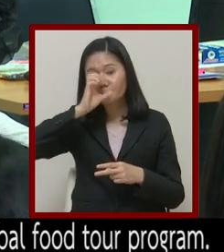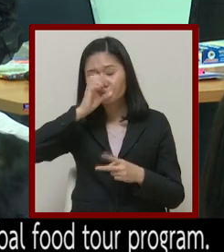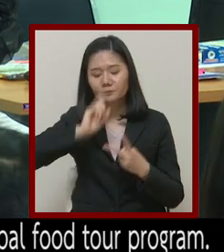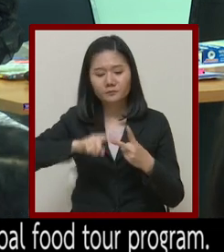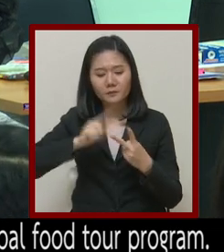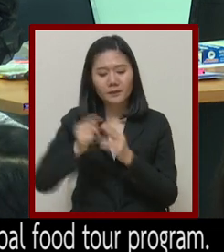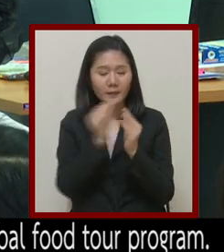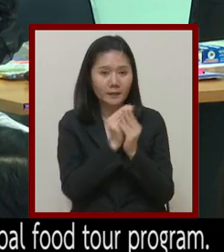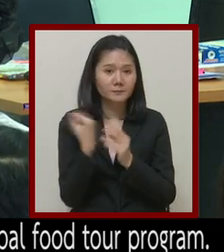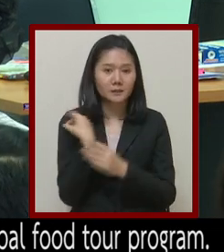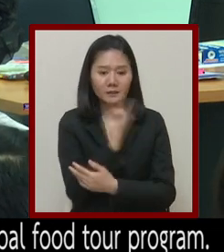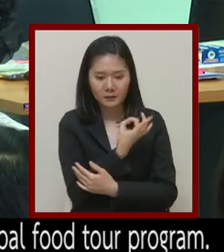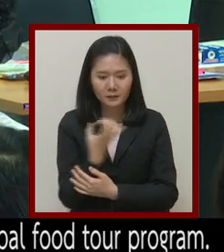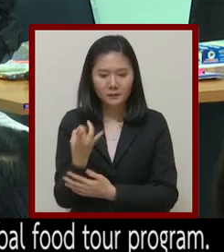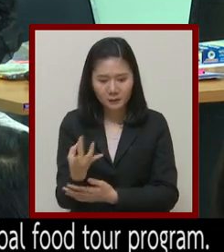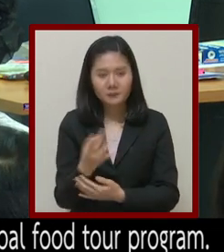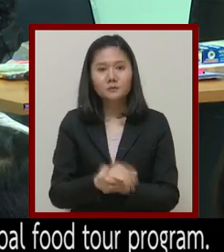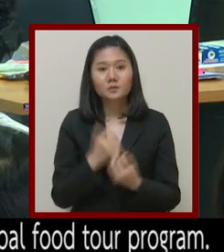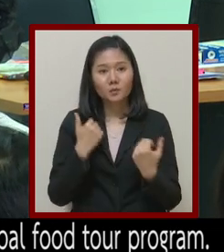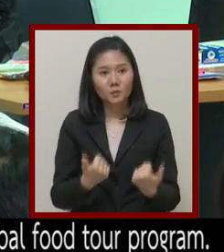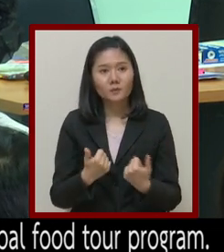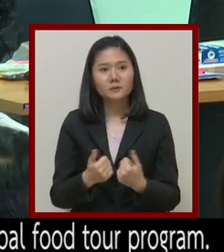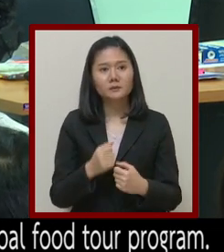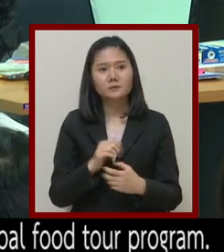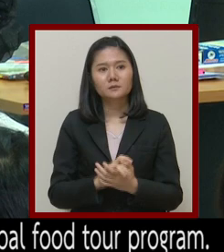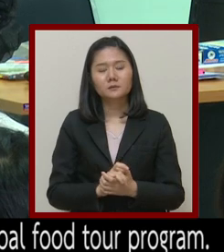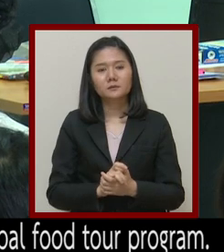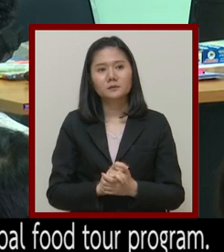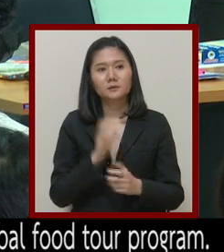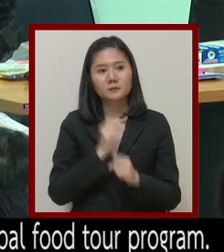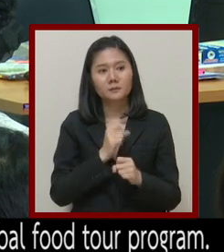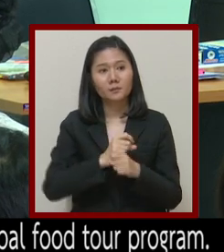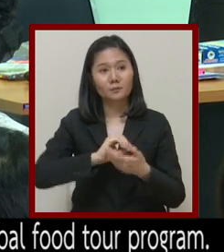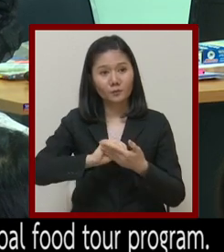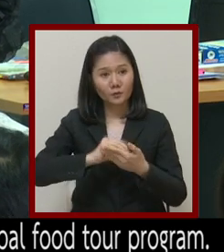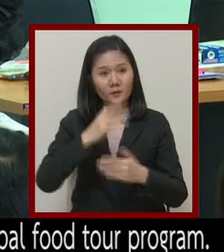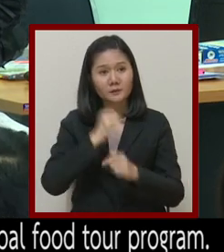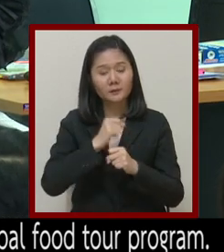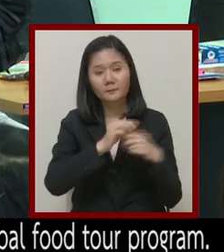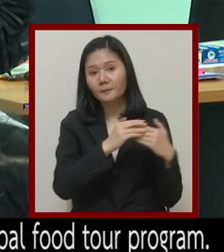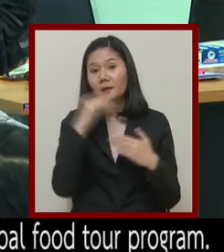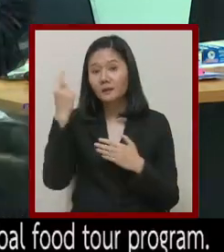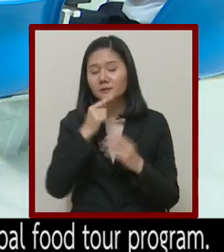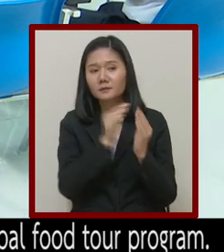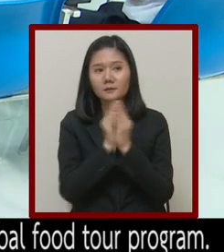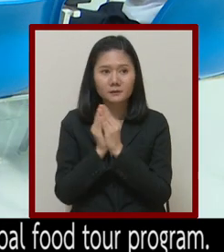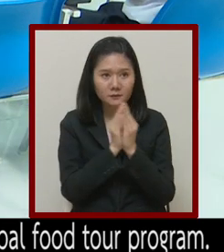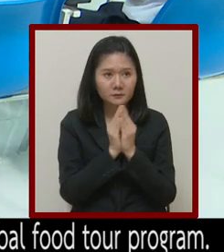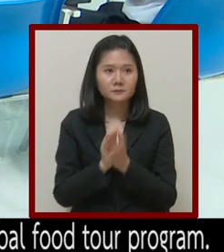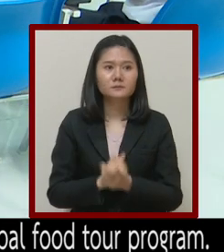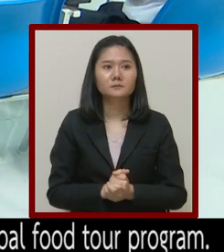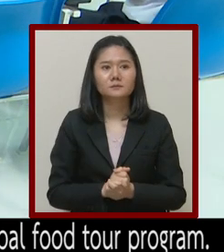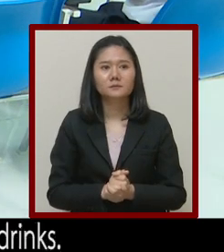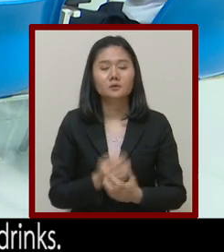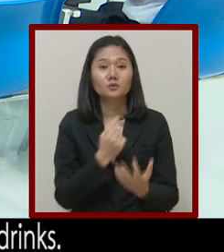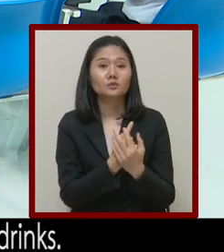พรและอาหารสมุนไพรมีอะไรบ้างถ้าเกิดว่าเราจะต้องลงโปรแกรมในเรื่องของการนำเที่ยวทัวร์อาหารสมุนไพรค่ะ